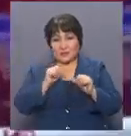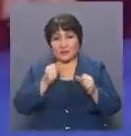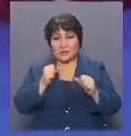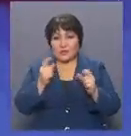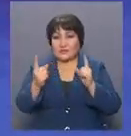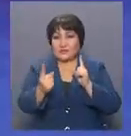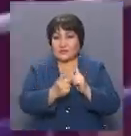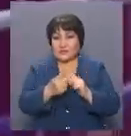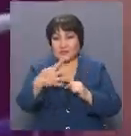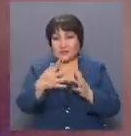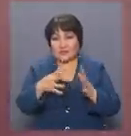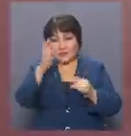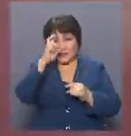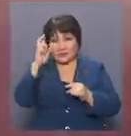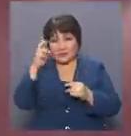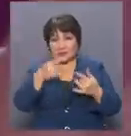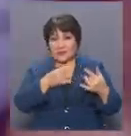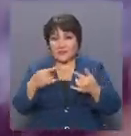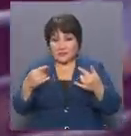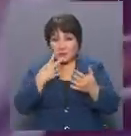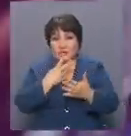астам елдің эфирінен көрсетіледі.